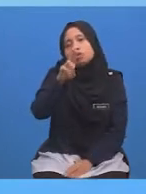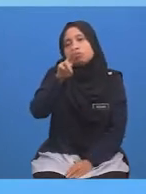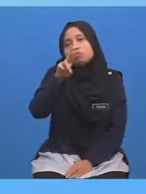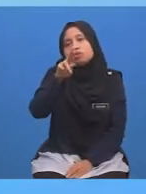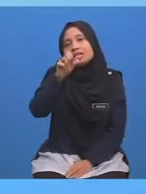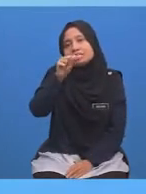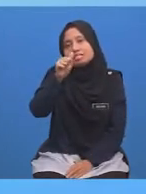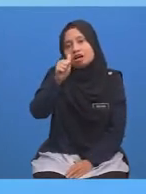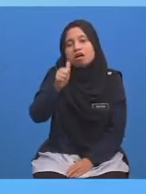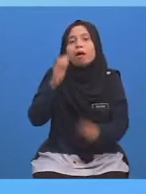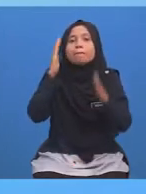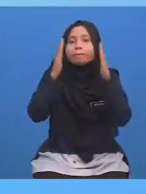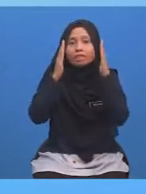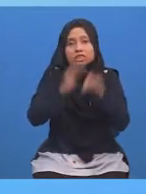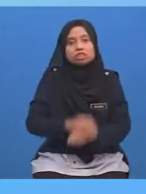Malaysia.